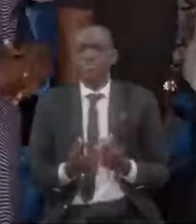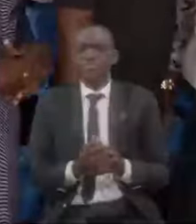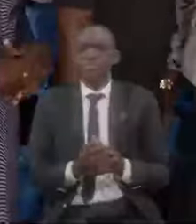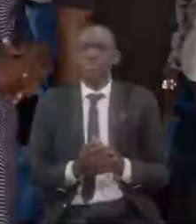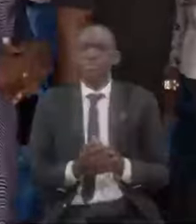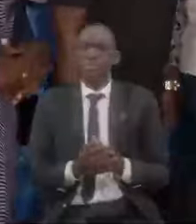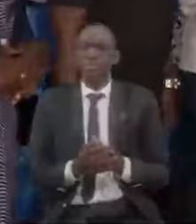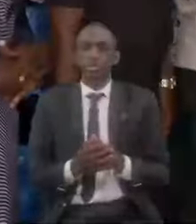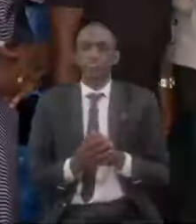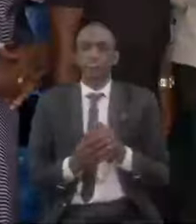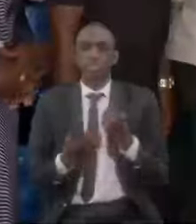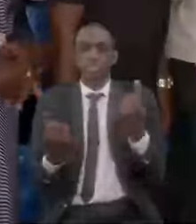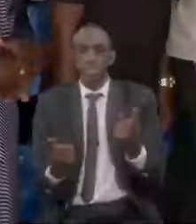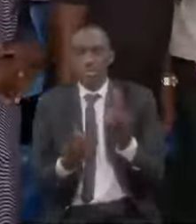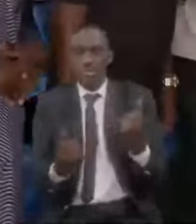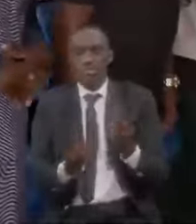la transgression,